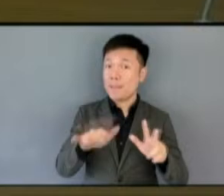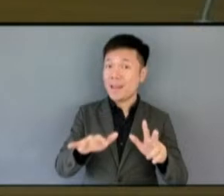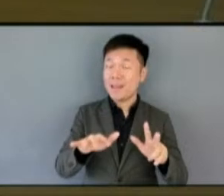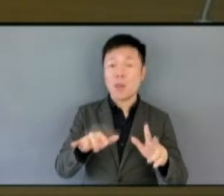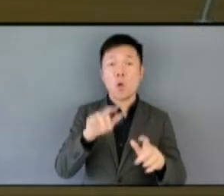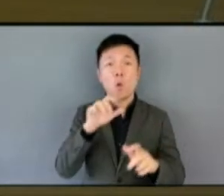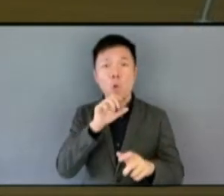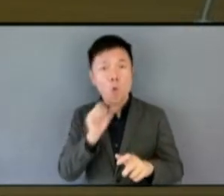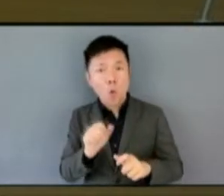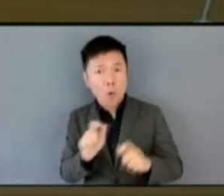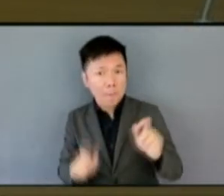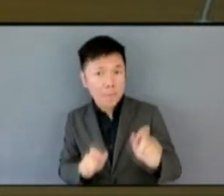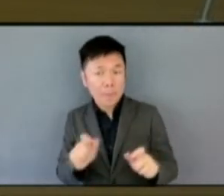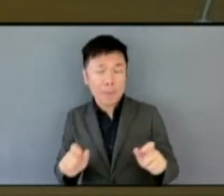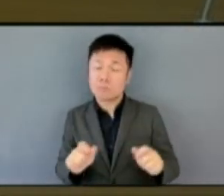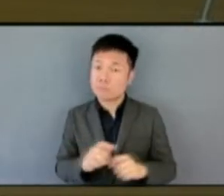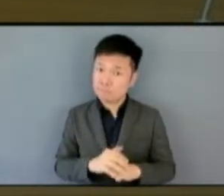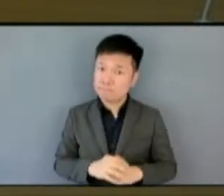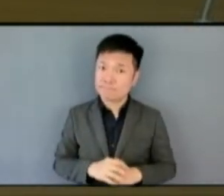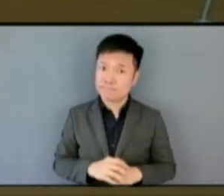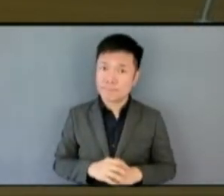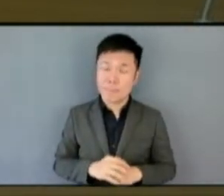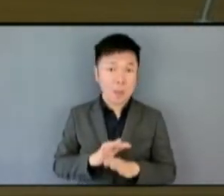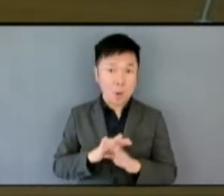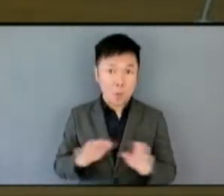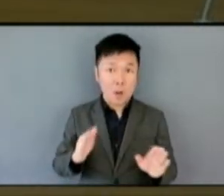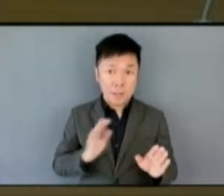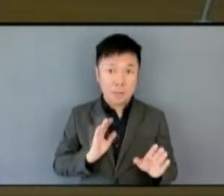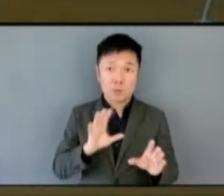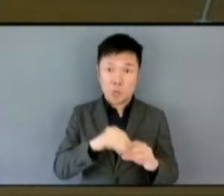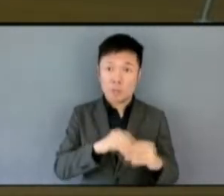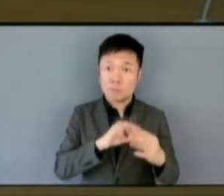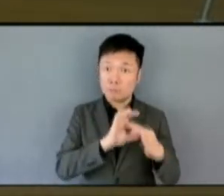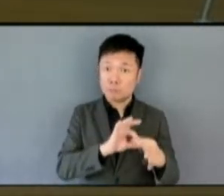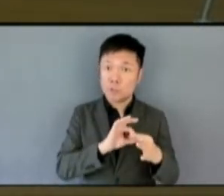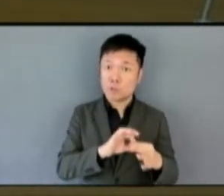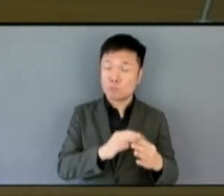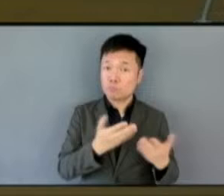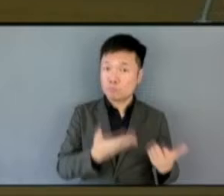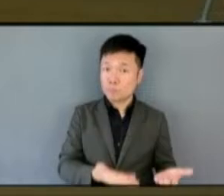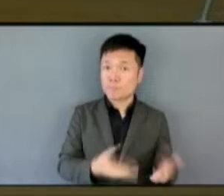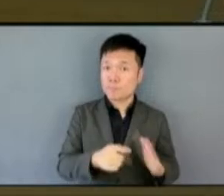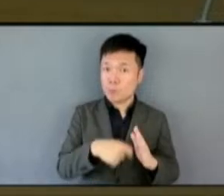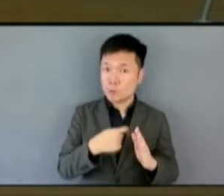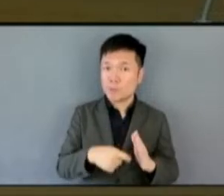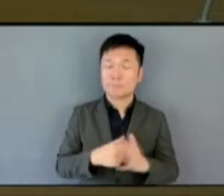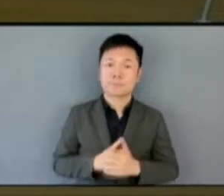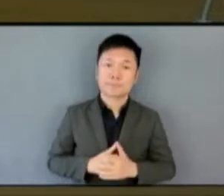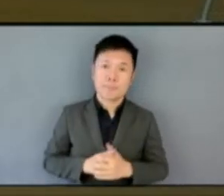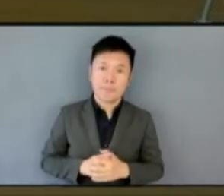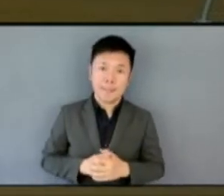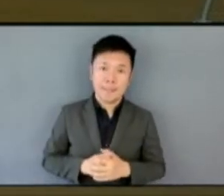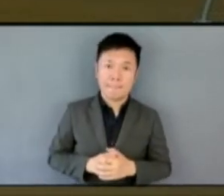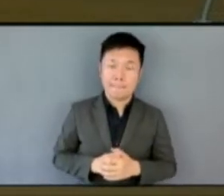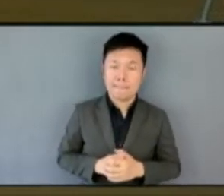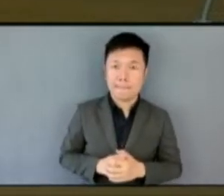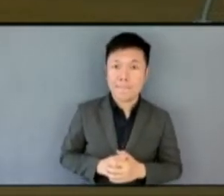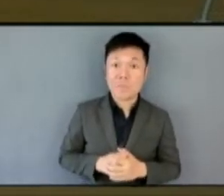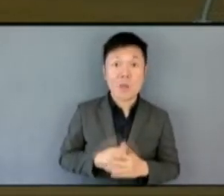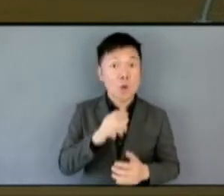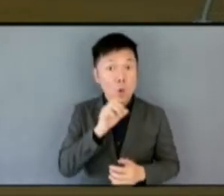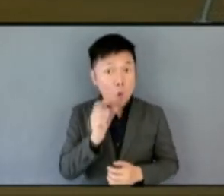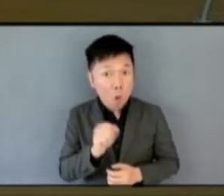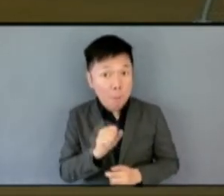этого проекта. Для тех пожилых граждан, кому требуется постоянная помощь, в России развернута